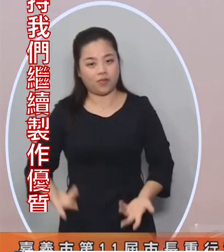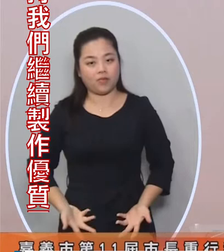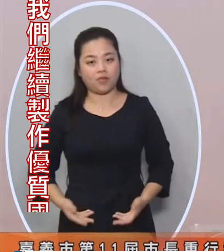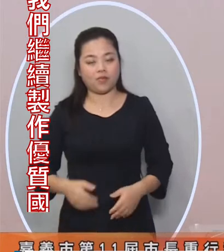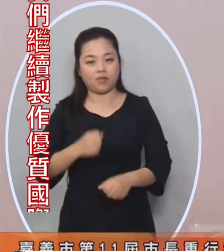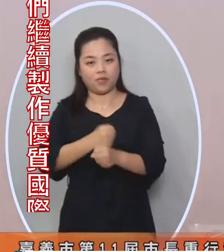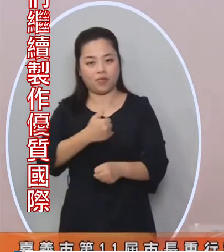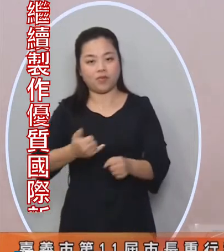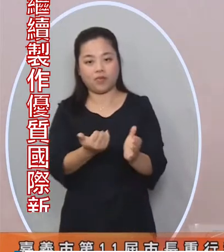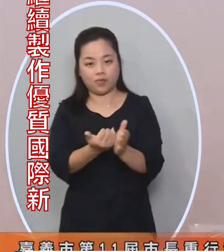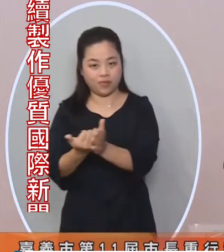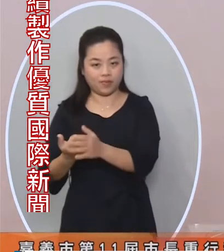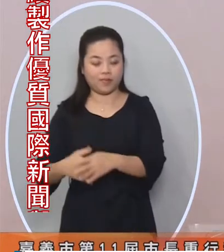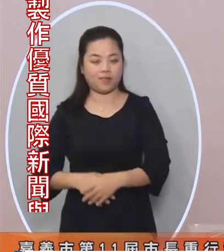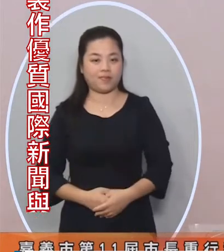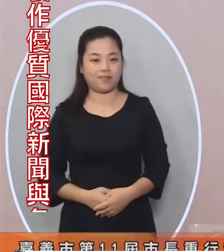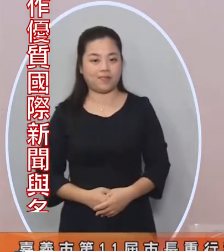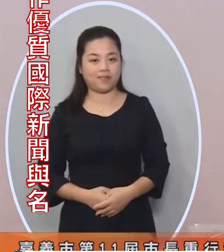请就位。